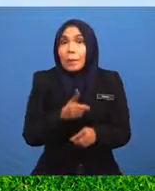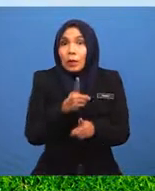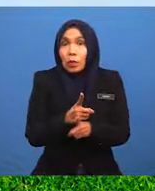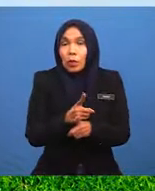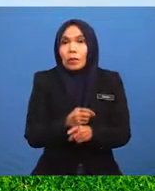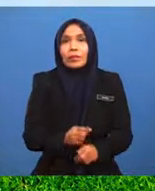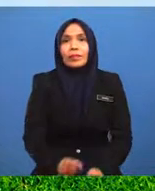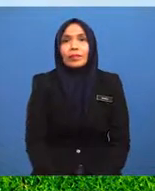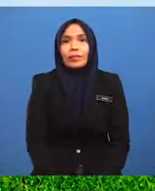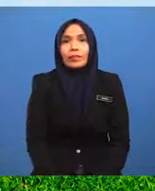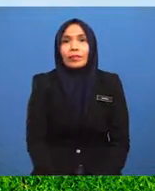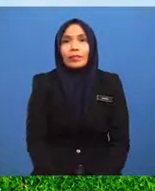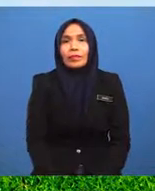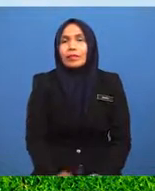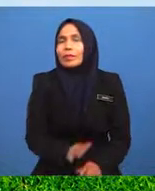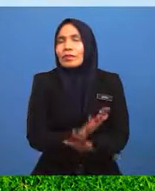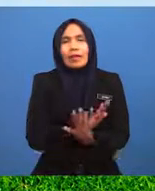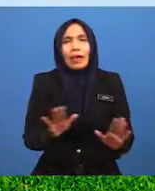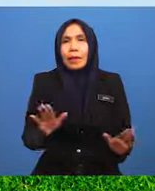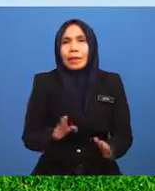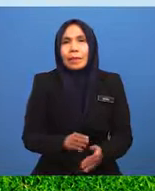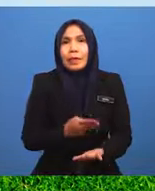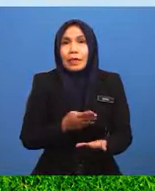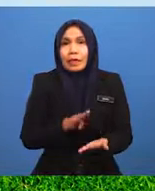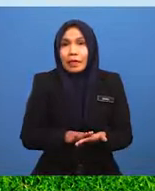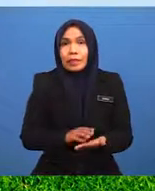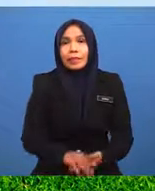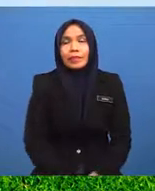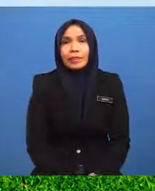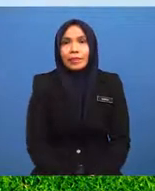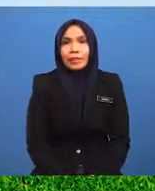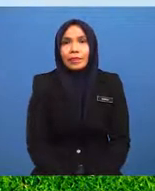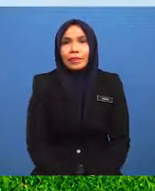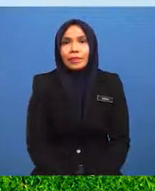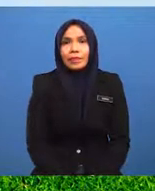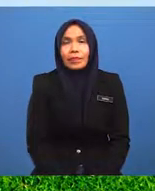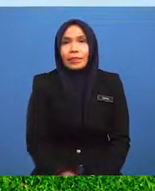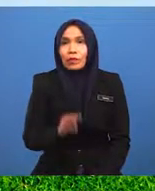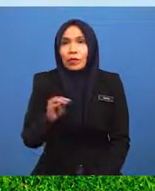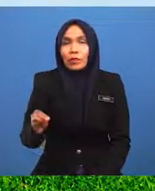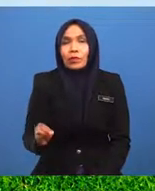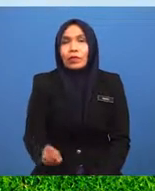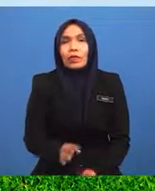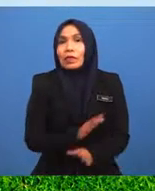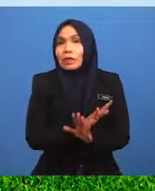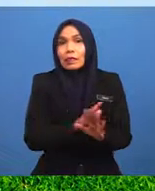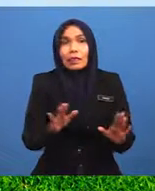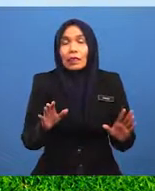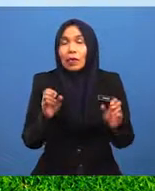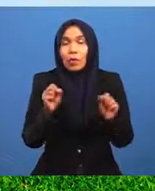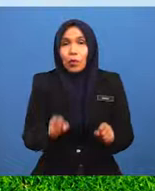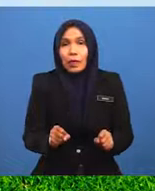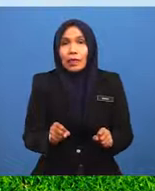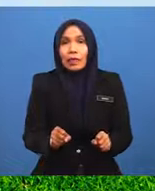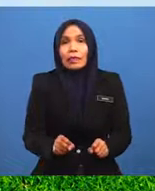betul? Sudah tentu tak baik kan? Murid-murid tak patut berkelakuan seperti